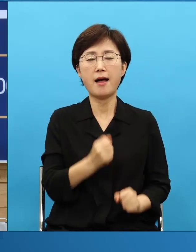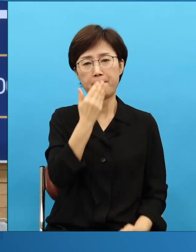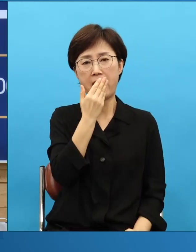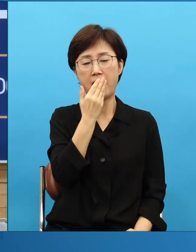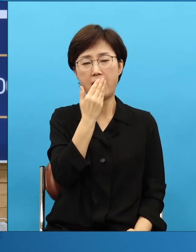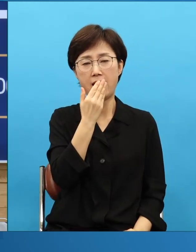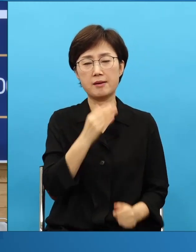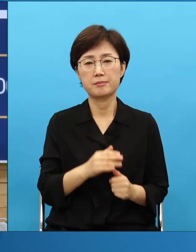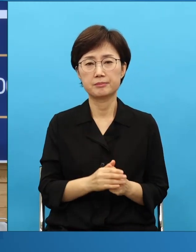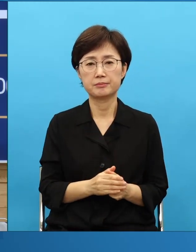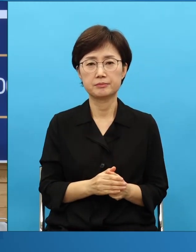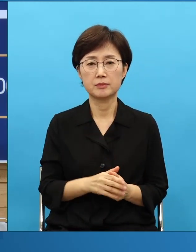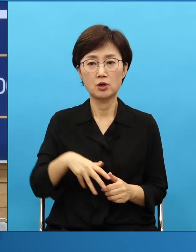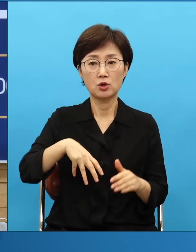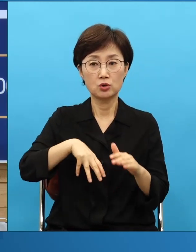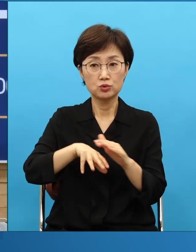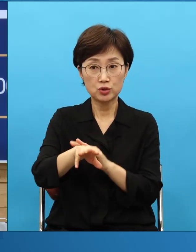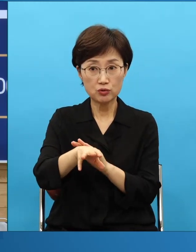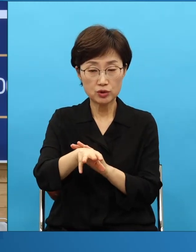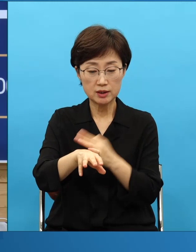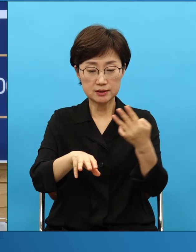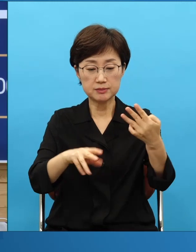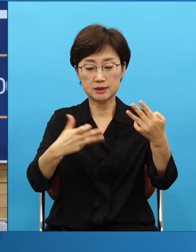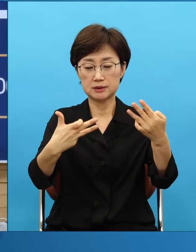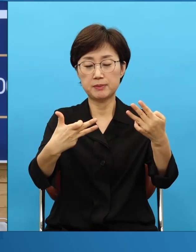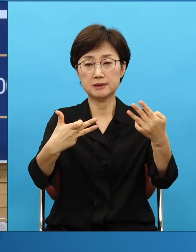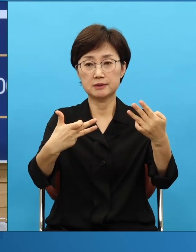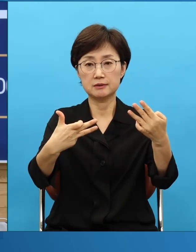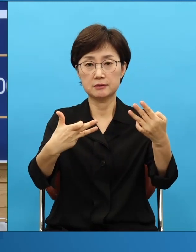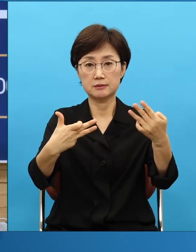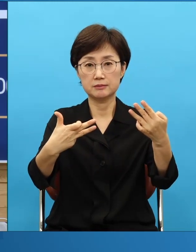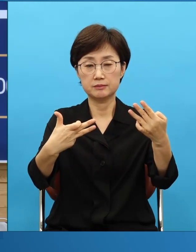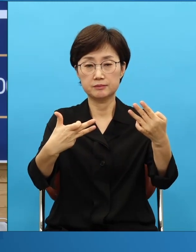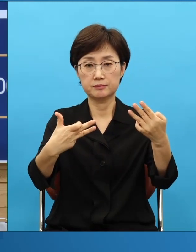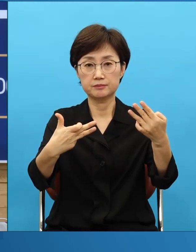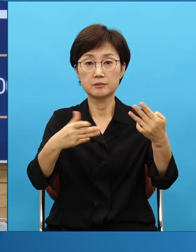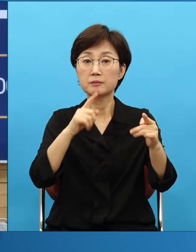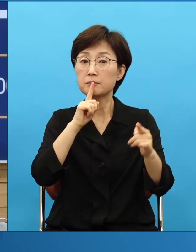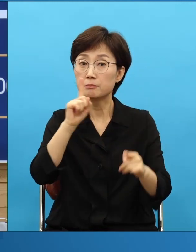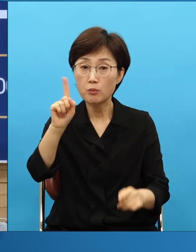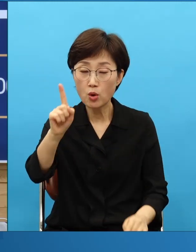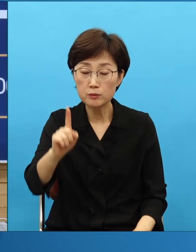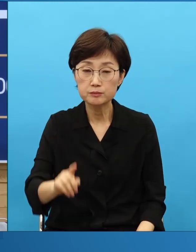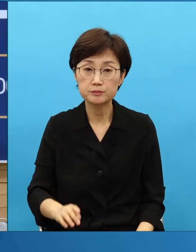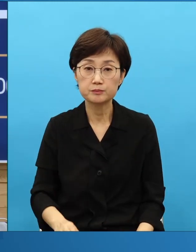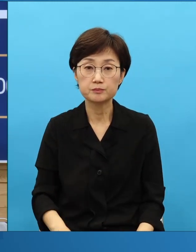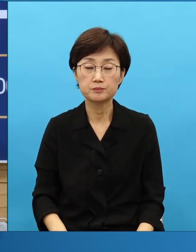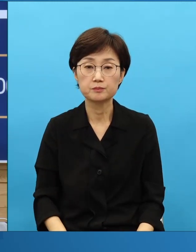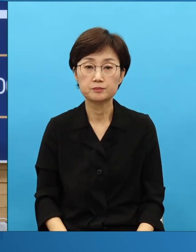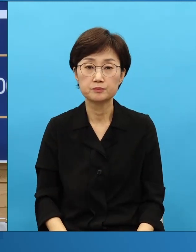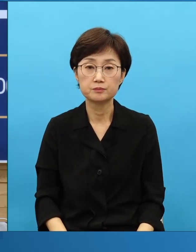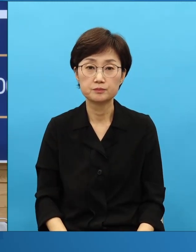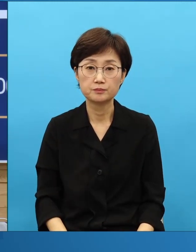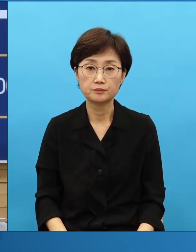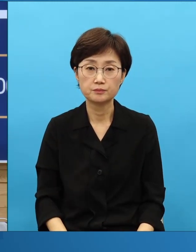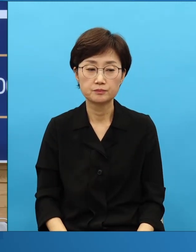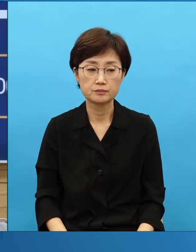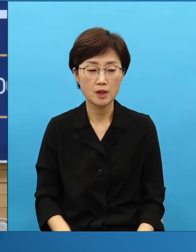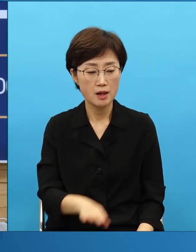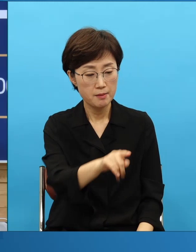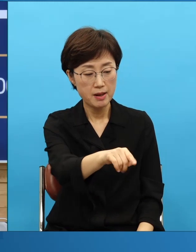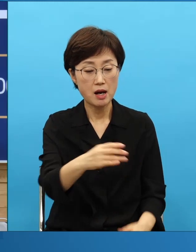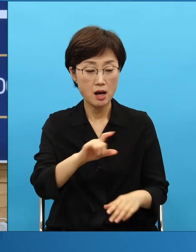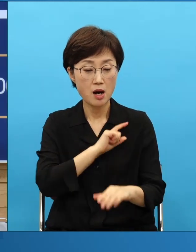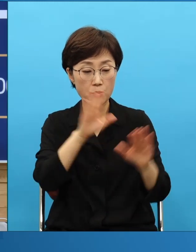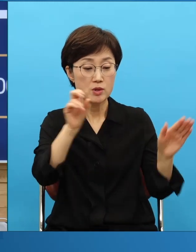can be saved. 출애굽기 3장 18절에 모세에게 말씀했습니다. And then in Exodus chapter 3:18, he says to Moses, 바로왕에게